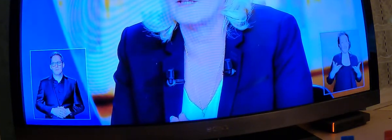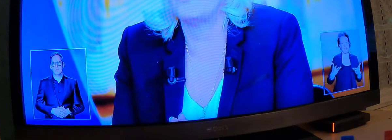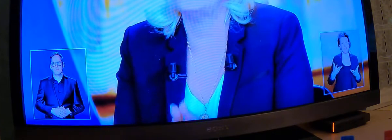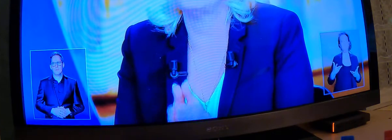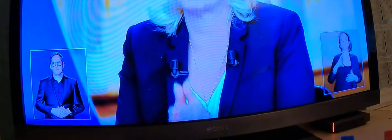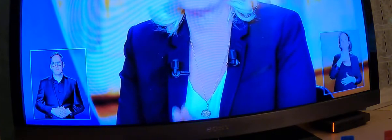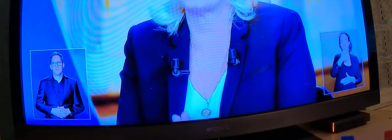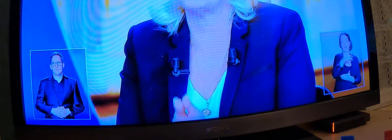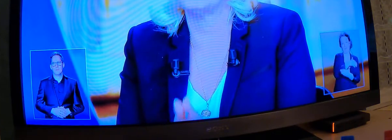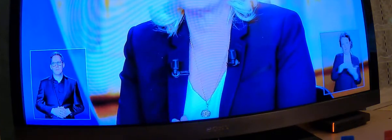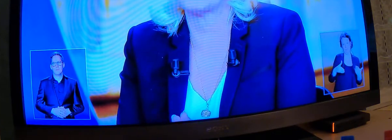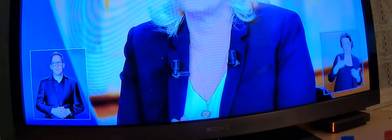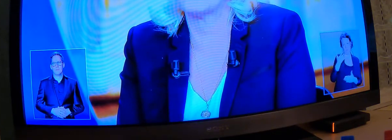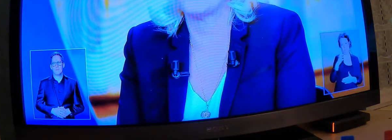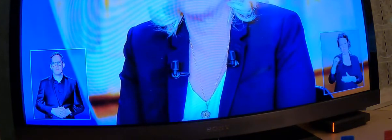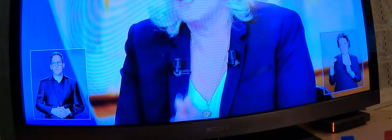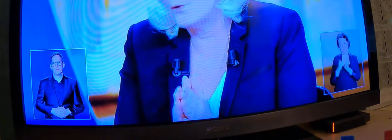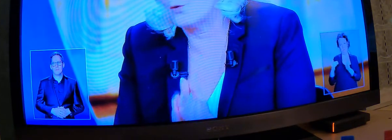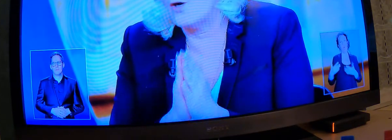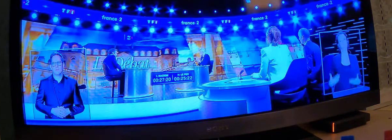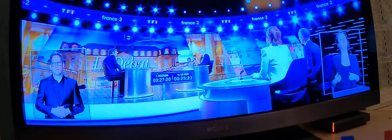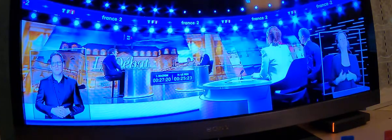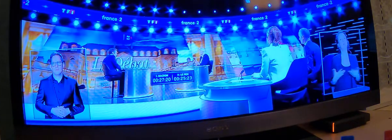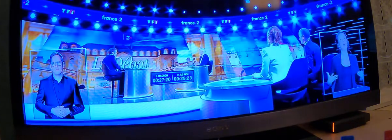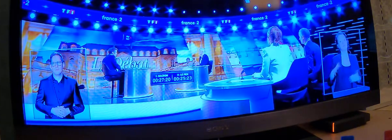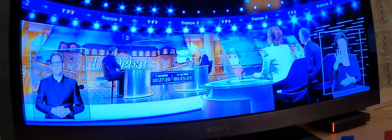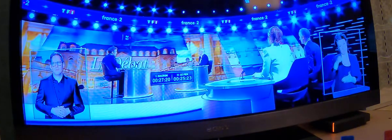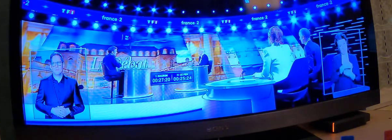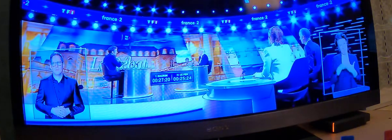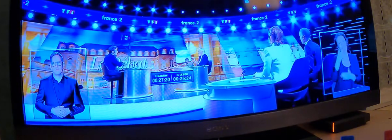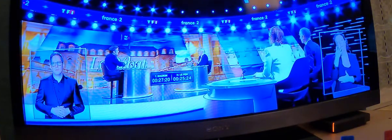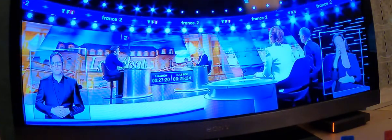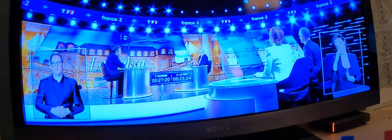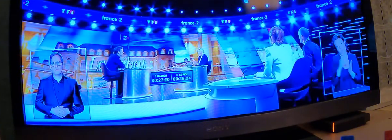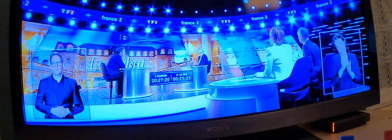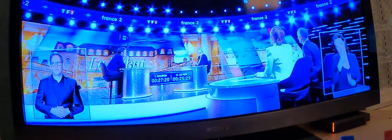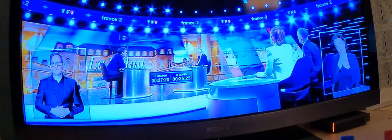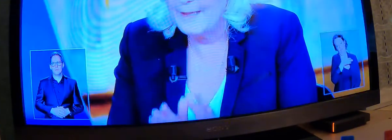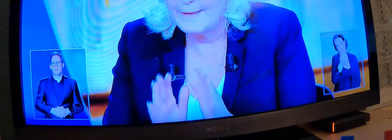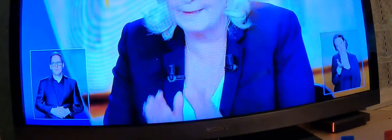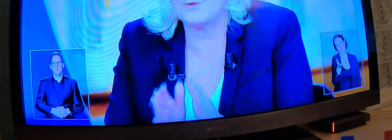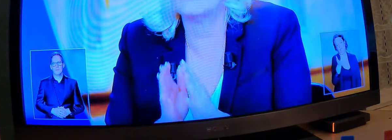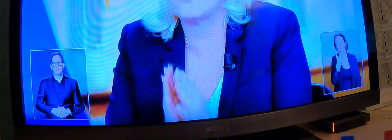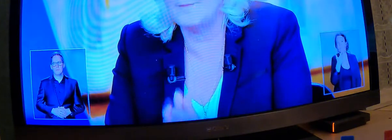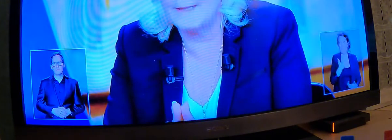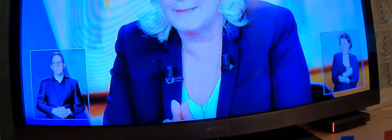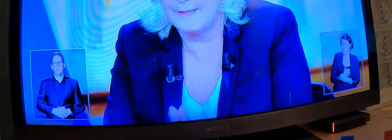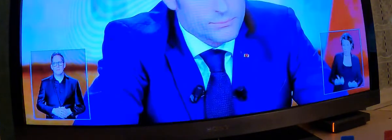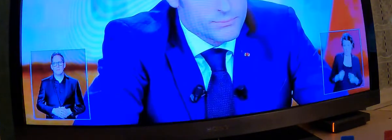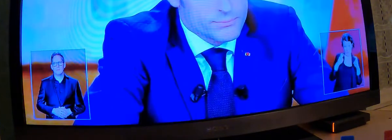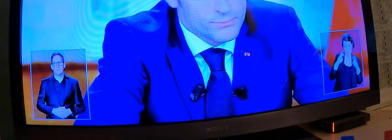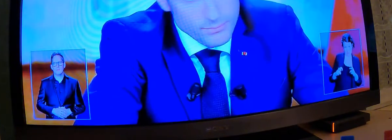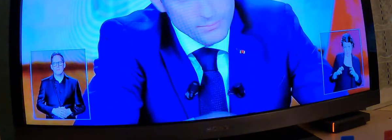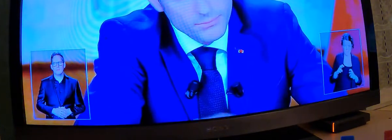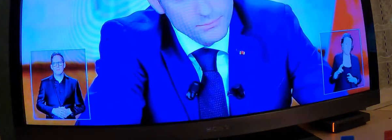vous avez été élu, il y en a 5 400 000 aujourd'hui. Donc, en matière de succès sur le chômage, permettez-moi tout de même d'être